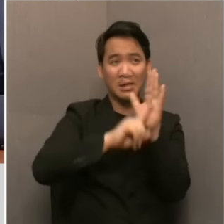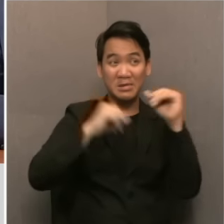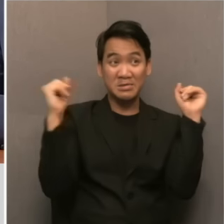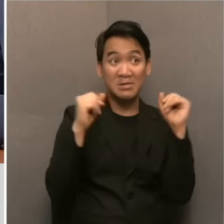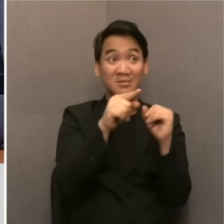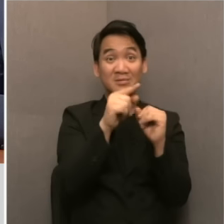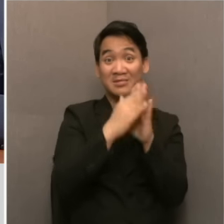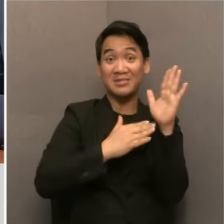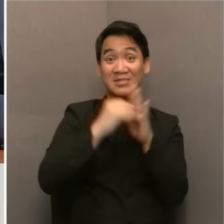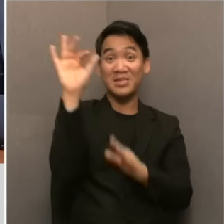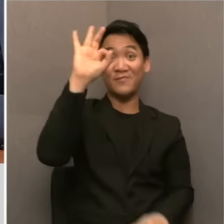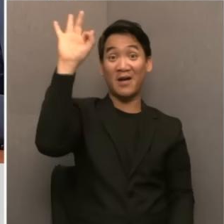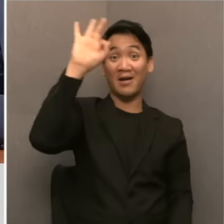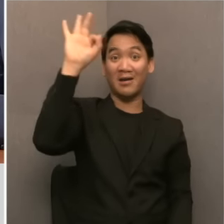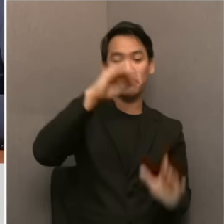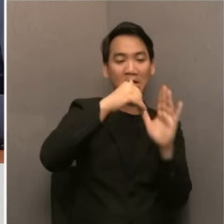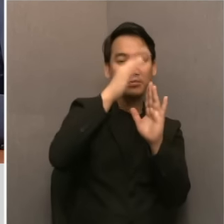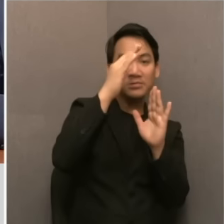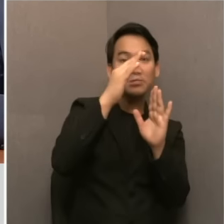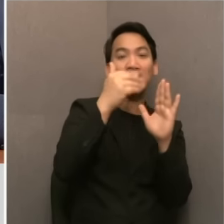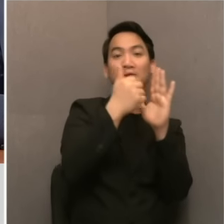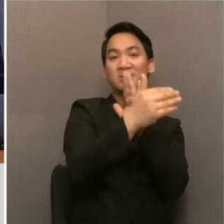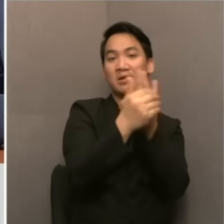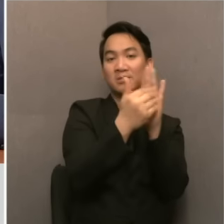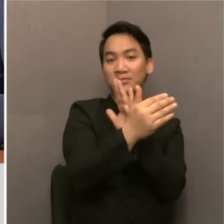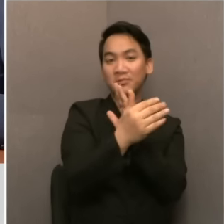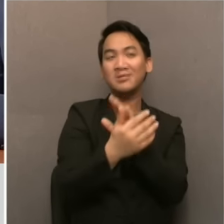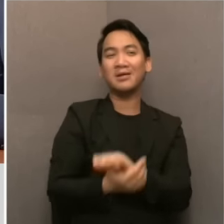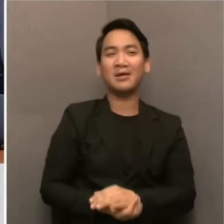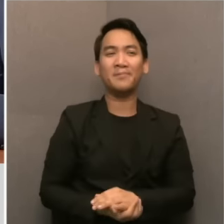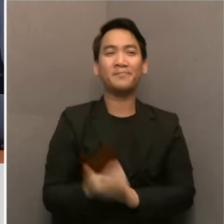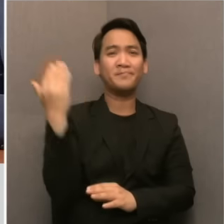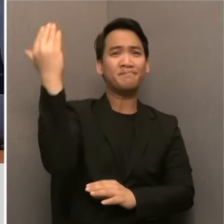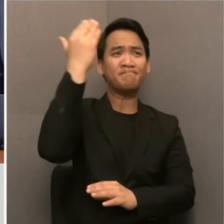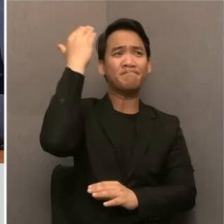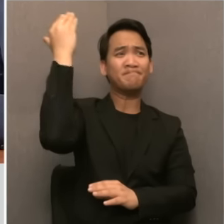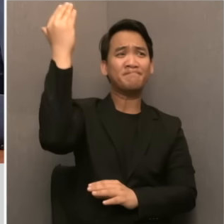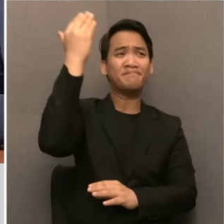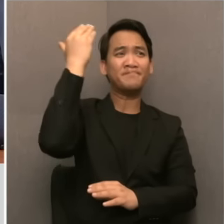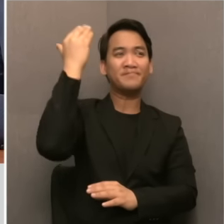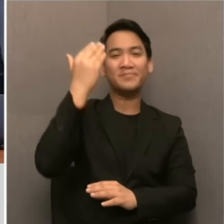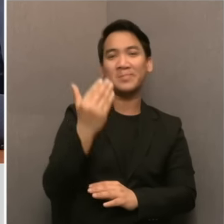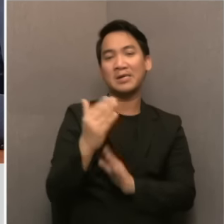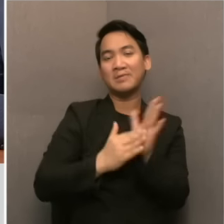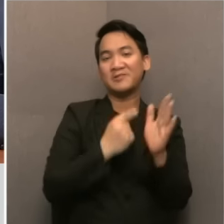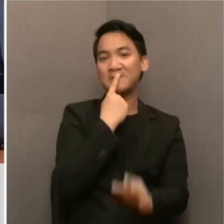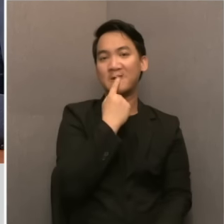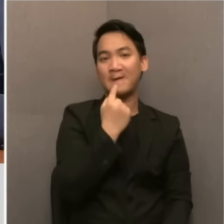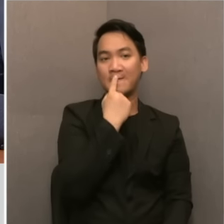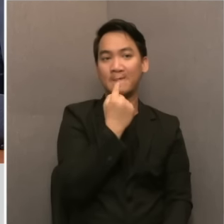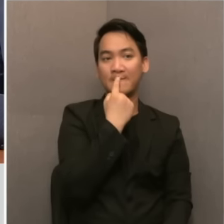ครับทางด้านภาคเหนือภาคอีสานตอนบนส่วนแนวร่องมรสุมนะครับถ้าเป็นเส้นสีคู่เนี่ยสีแดงๆนะครับก็จะเห็นว่